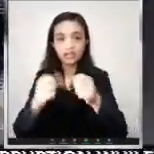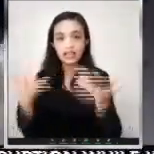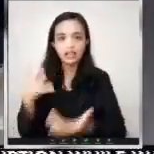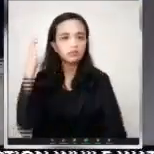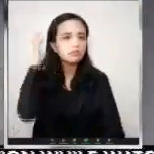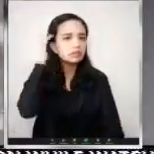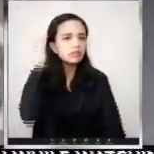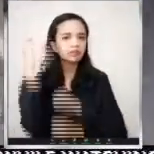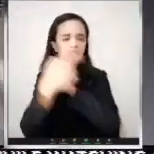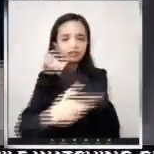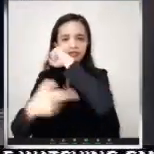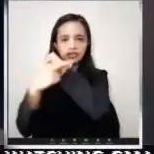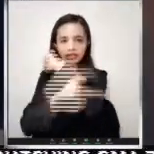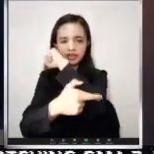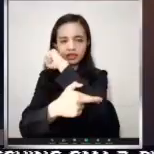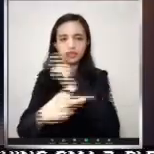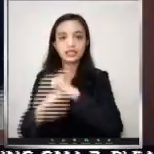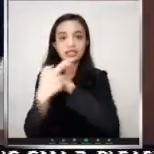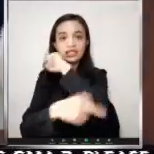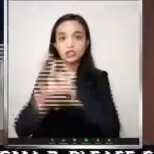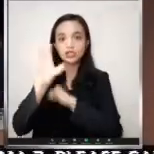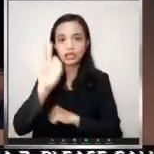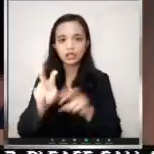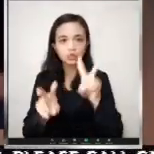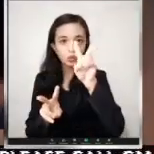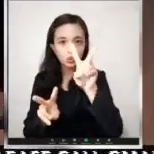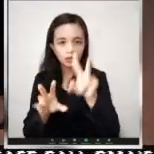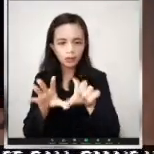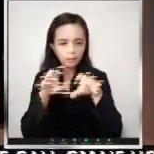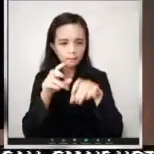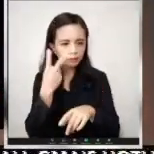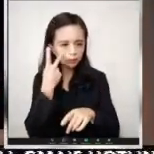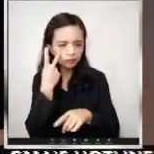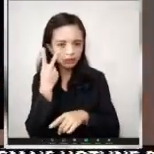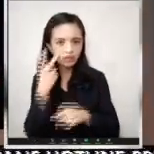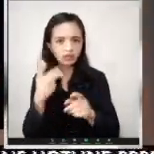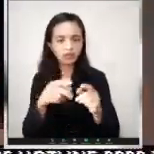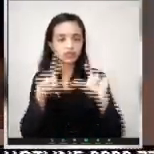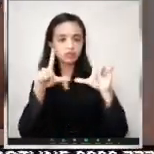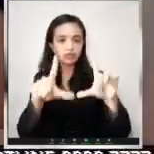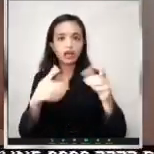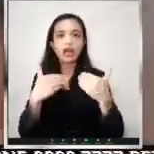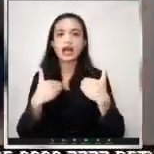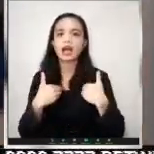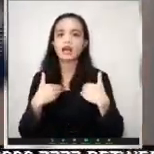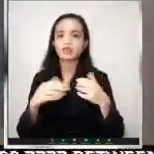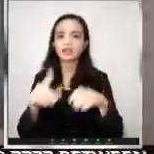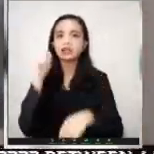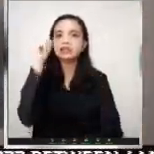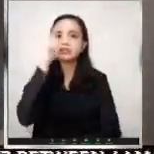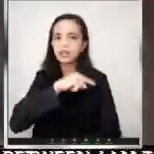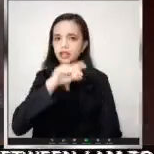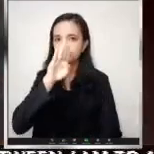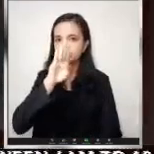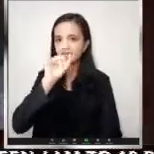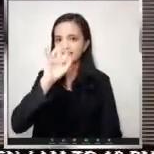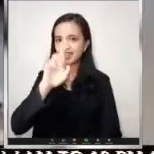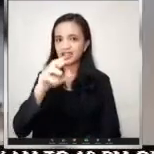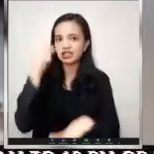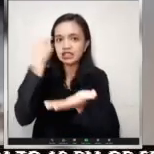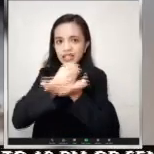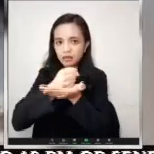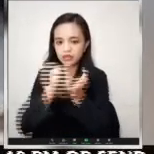BIR Region 9 sa dalawang target area sa Pagadian City. Natunto ng counterfeit BIR stamps dahil sa isang tip. Sa